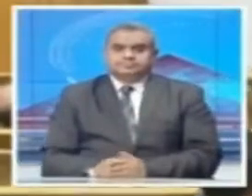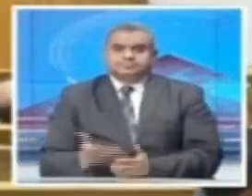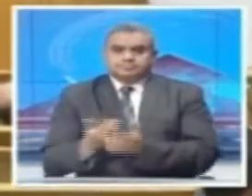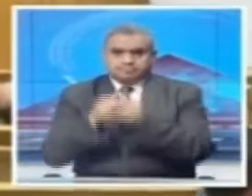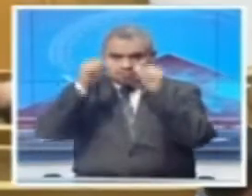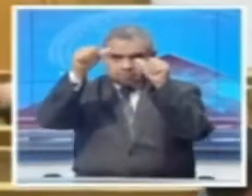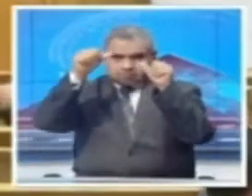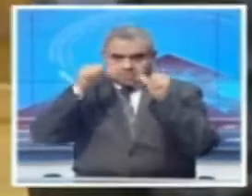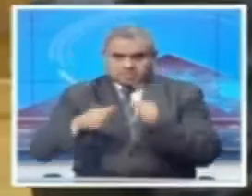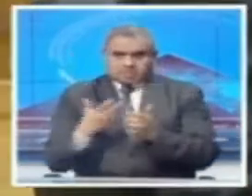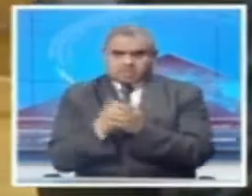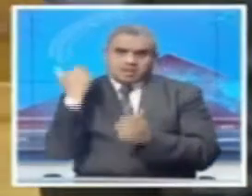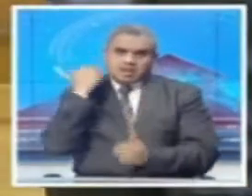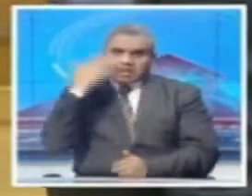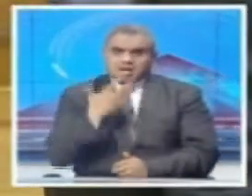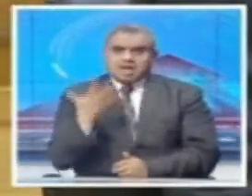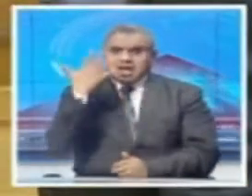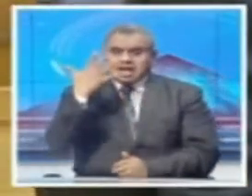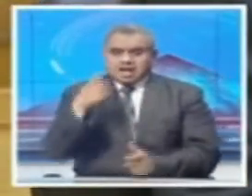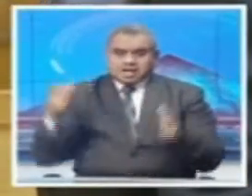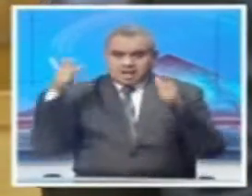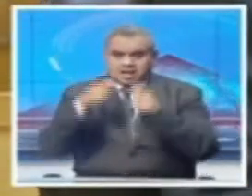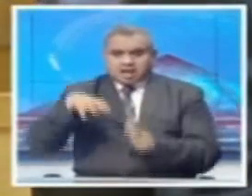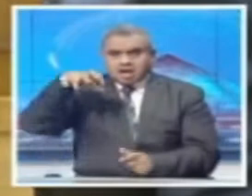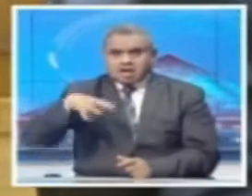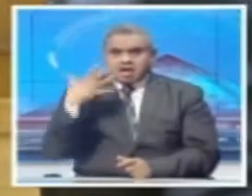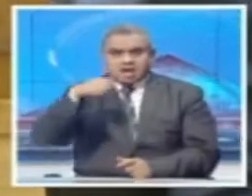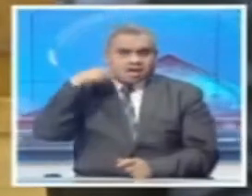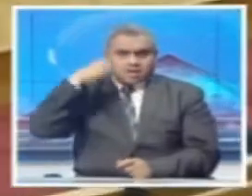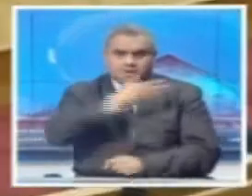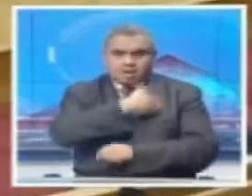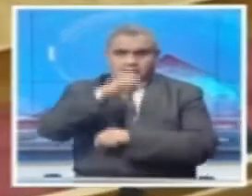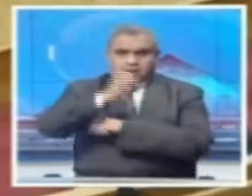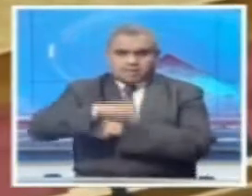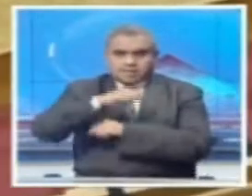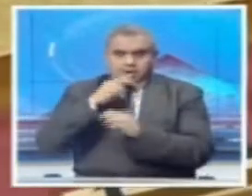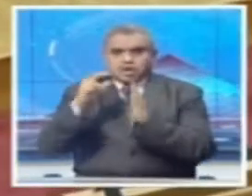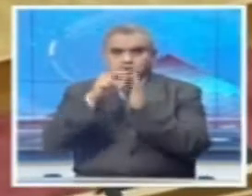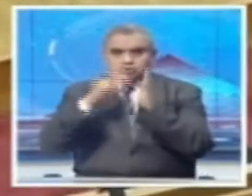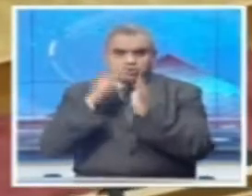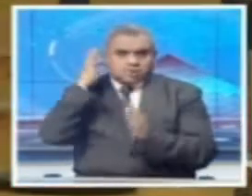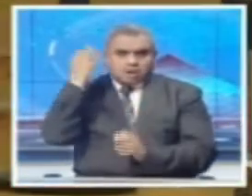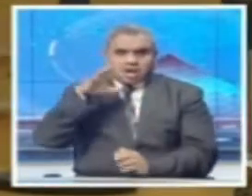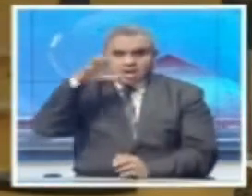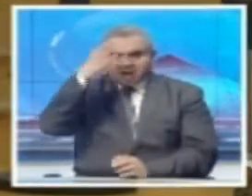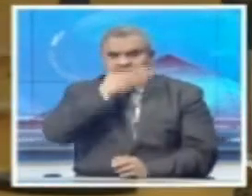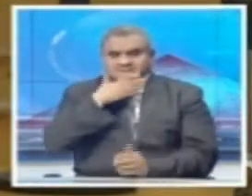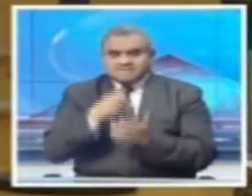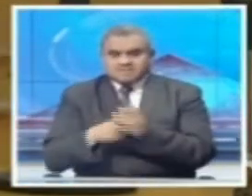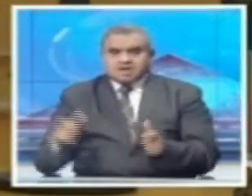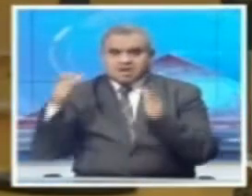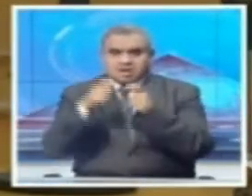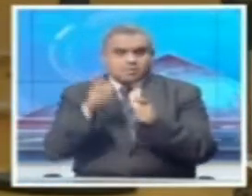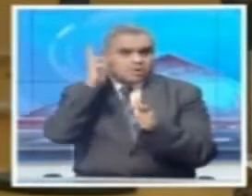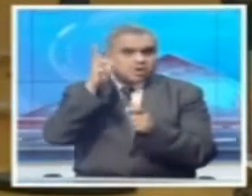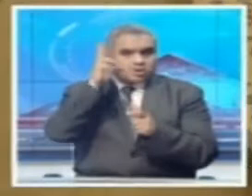للإعلان عن تفاصيل النسخة الخامسة من اجتماع القاهرة الخامس لرؤساء المجالس والمحاكم الدستورية الإفريقية، جاء المؤتمر